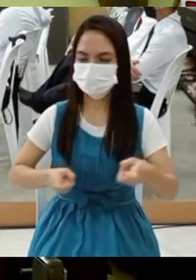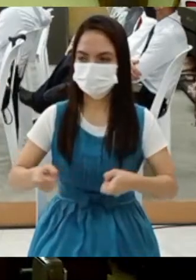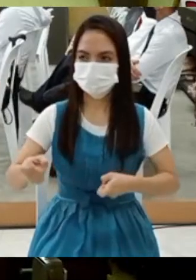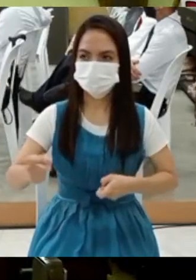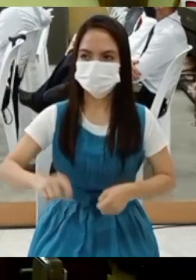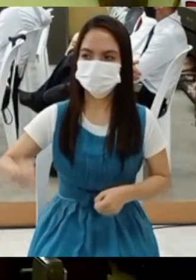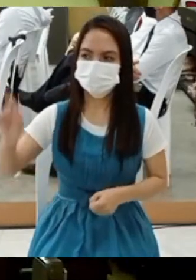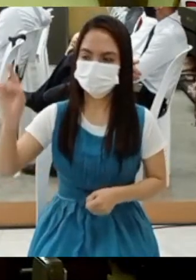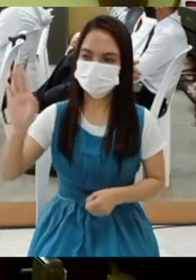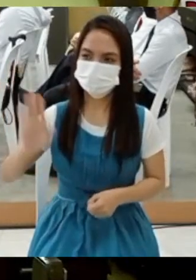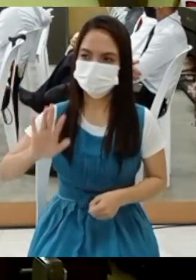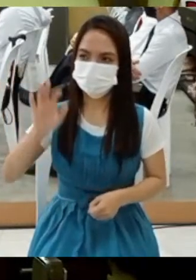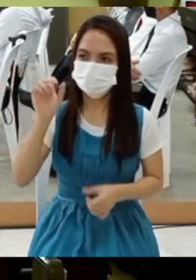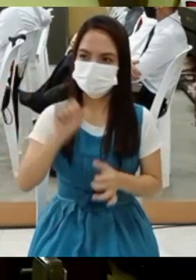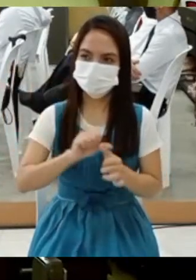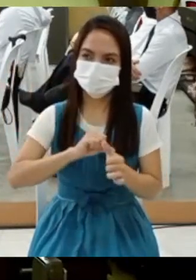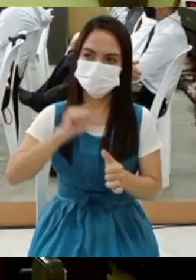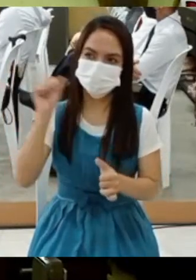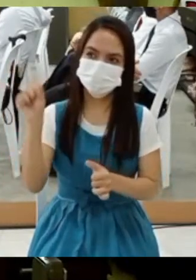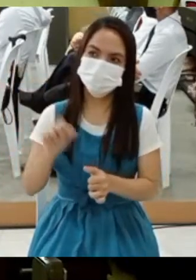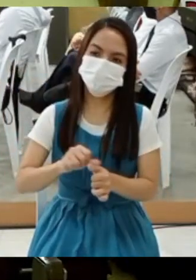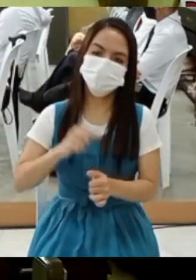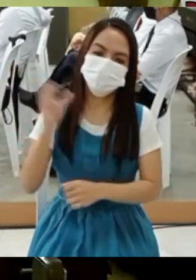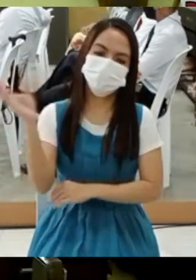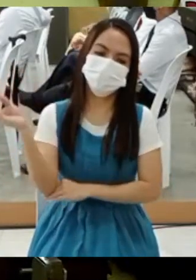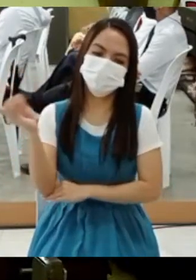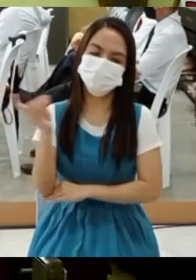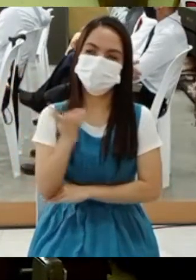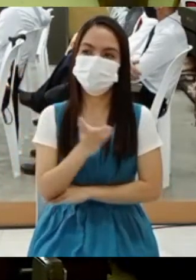hawak ng Diyos ang bawat